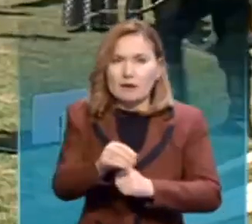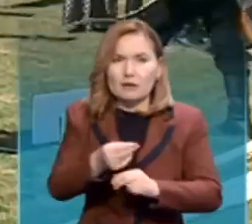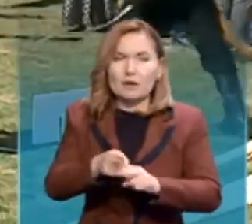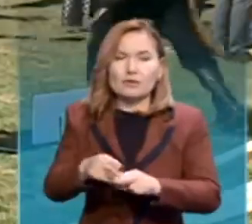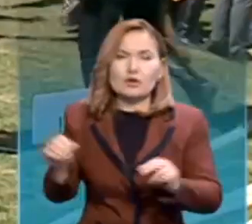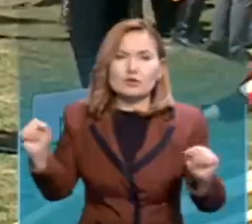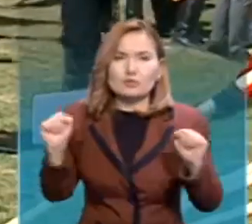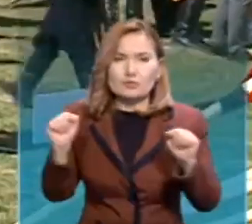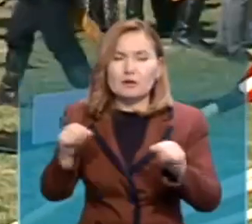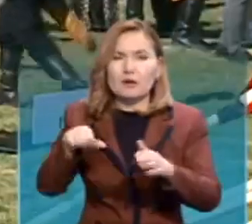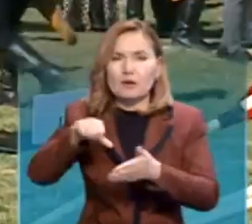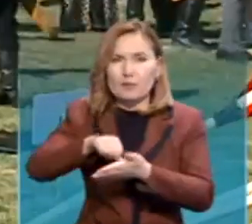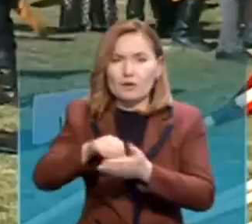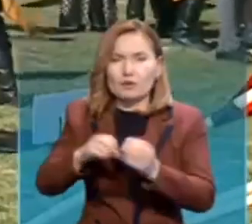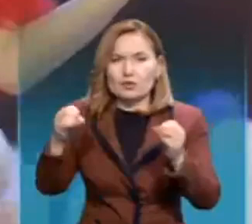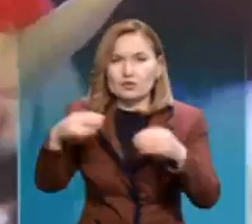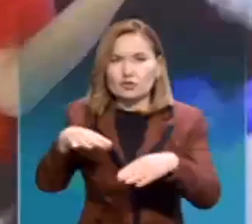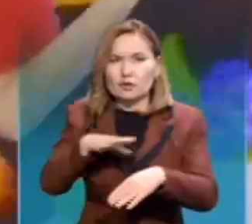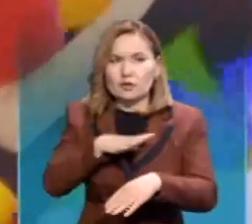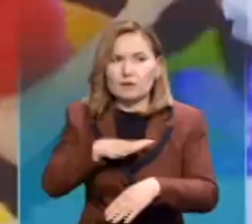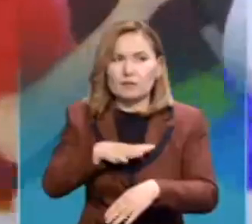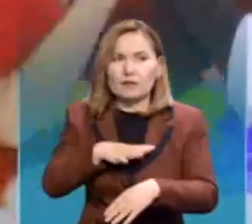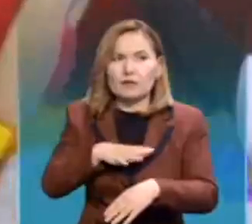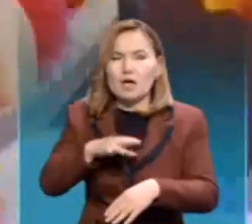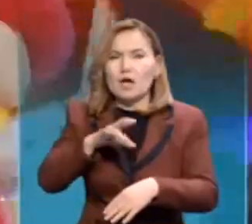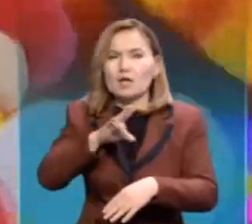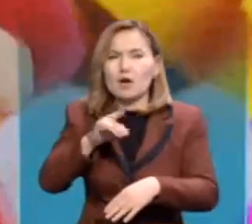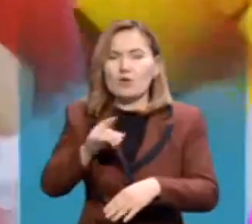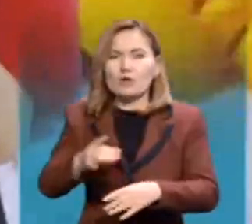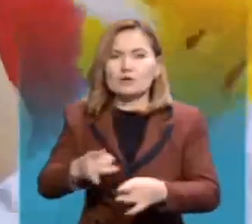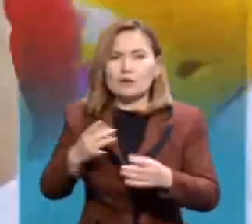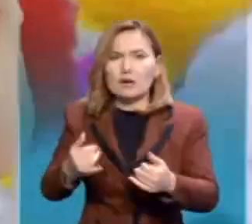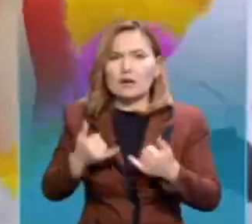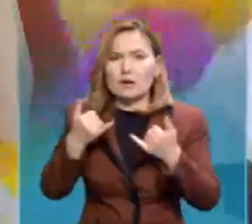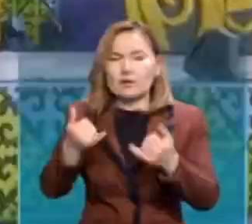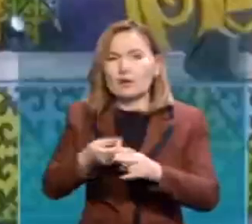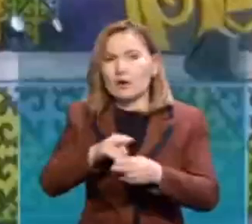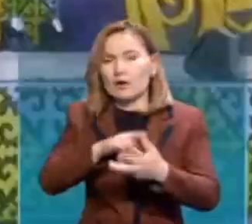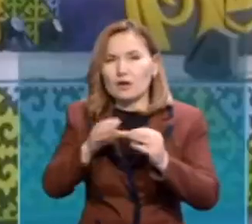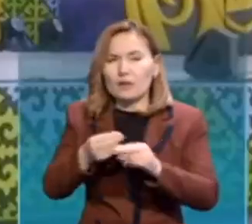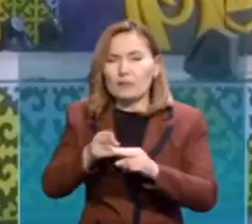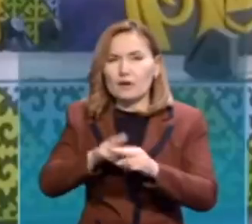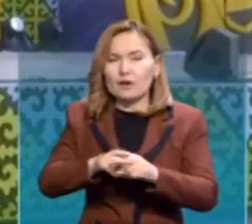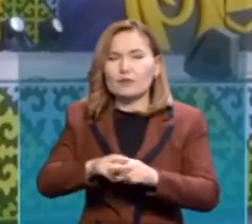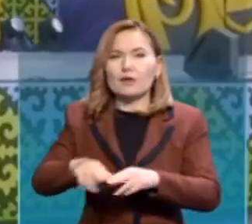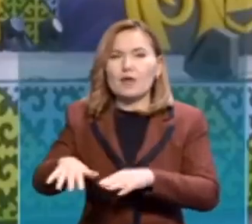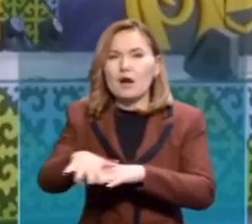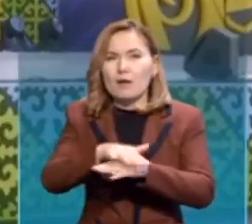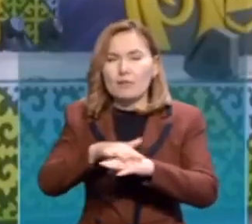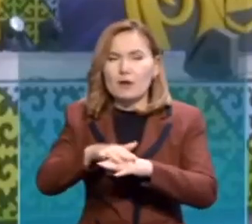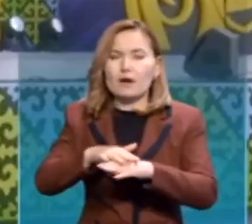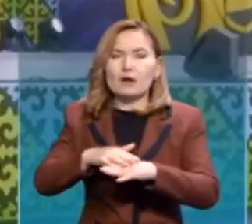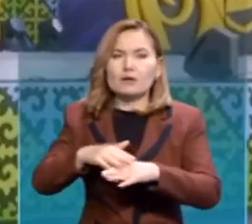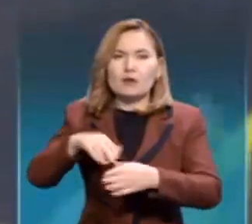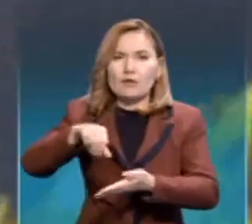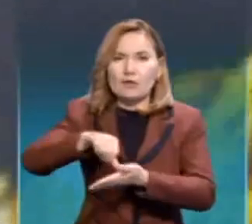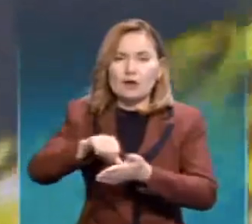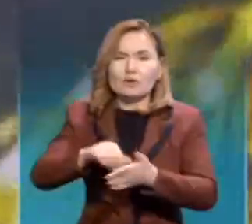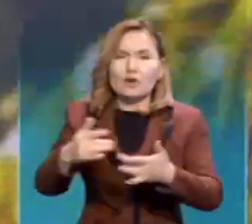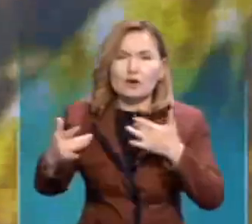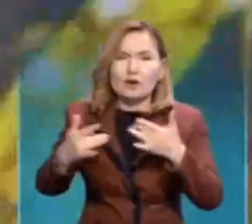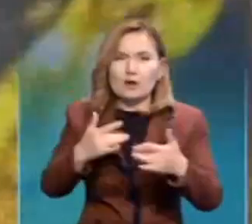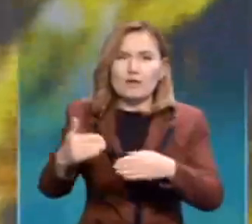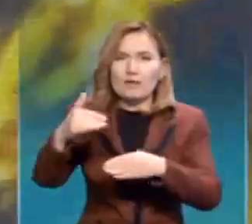барлық спортшыларымыз осы жерге жинақталған. Наурыз мерекесіне арналған думанды шараларды Шырхан Наурыз гала концерті қорытындылады.